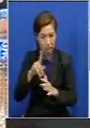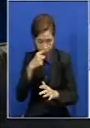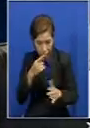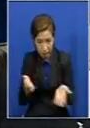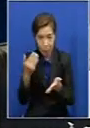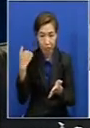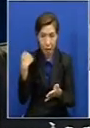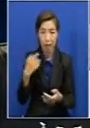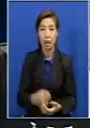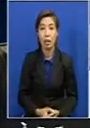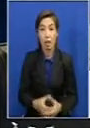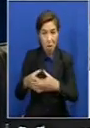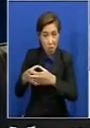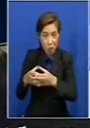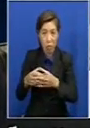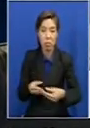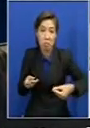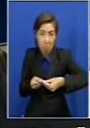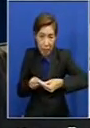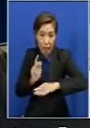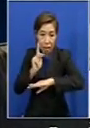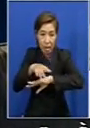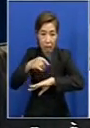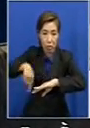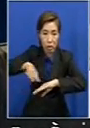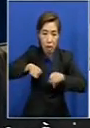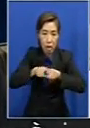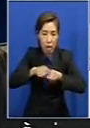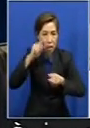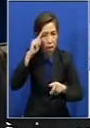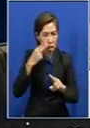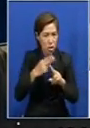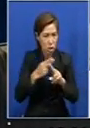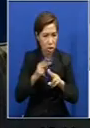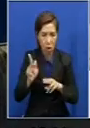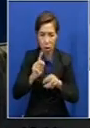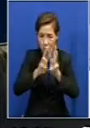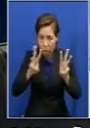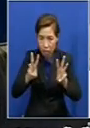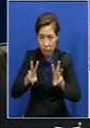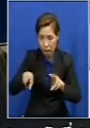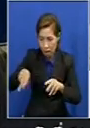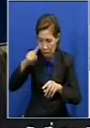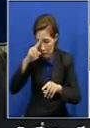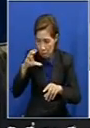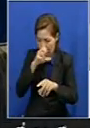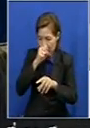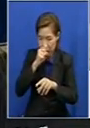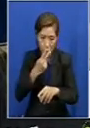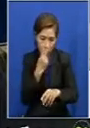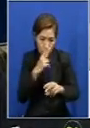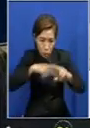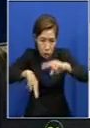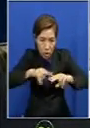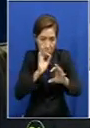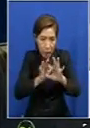แก๊งพนันออนไลน์มีพฤติกรรมหลบเลี่ยงโดเมนเนมทำให้ต้องไปตรวจสอบบัญชีธนาคารอีกครั้งหนึ่งครับซึ่งส่ว